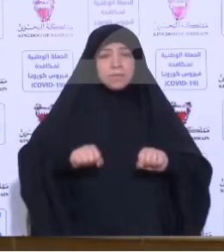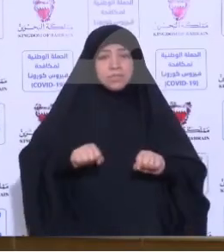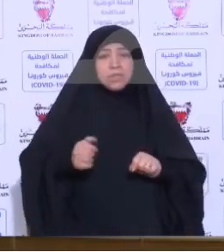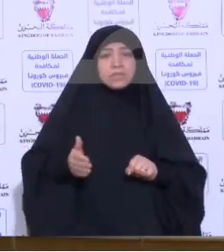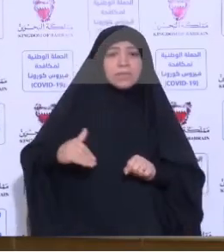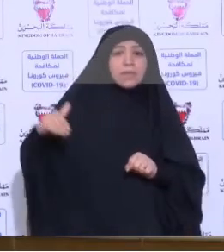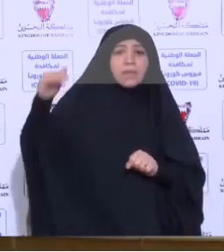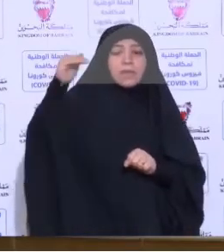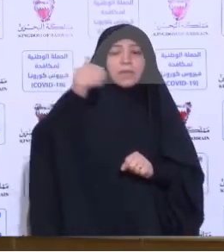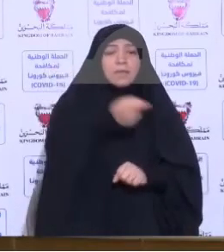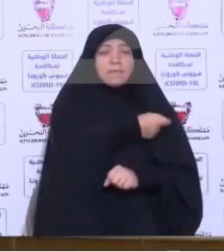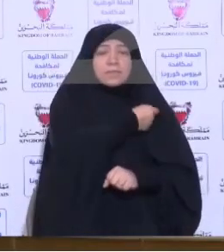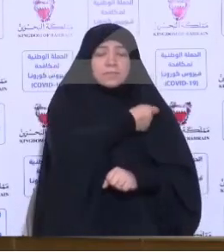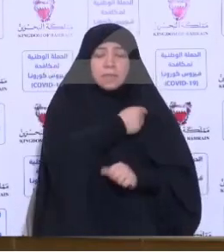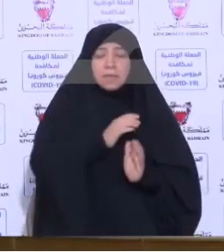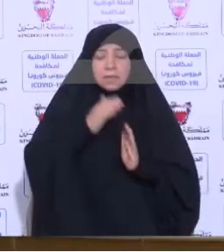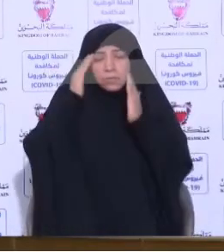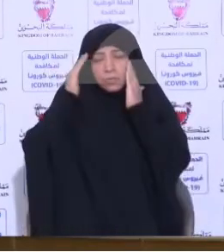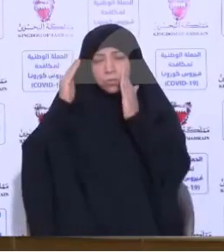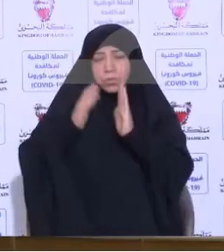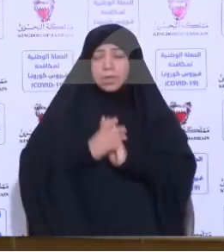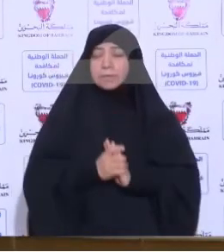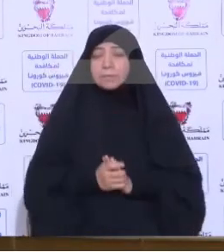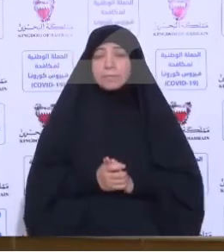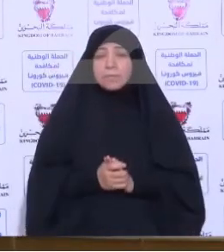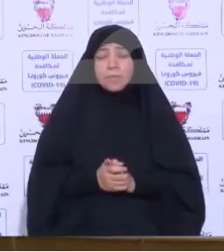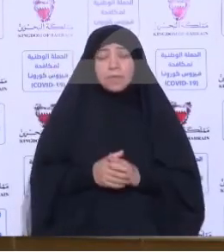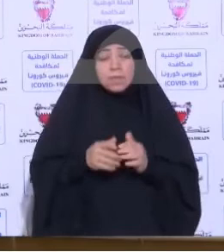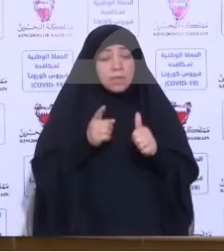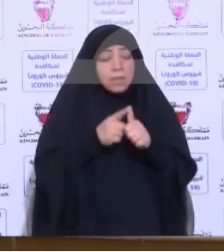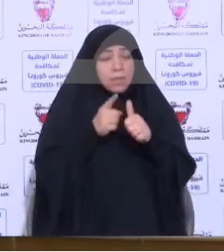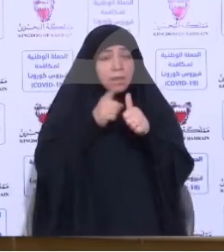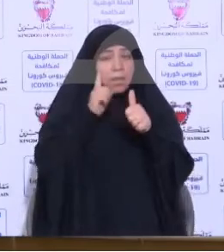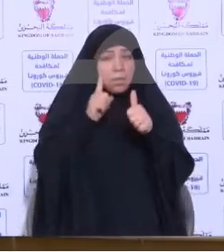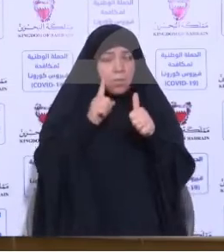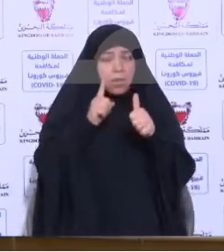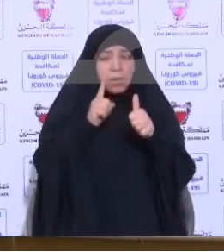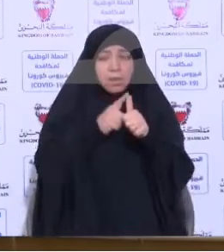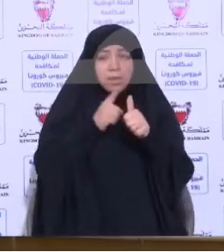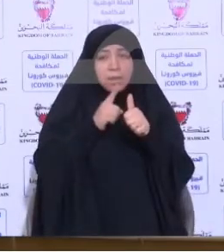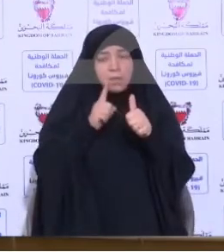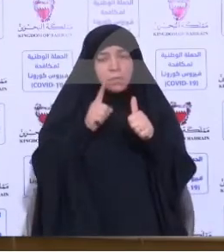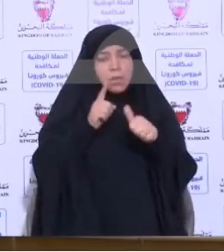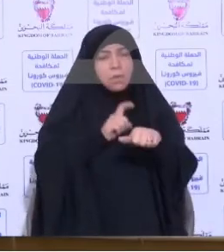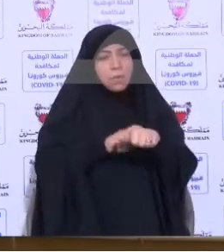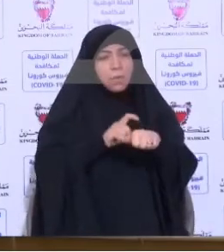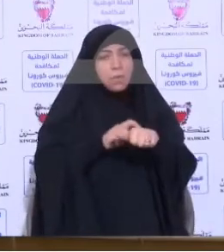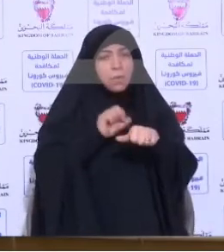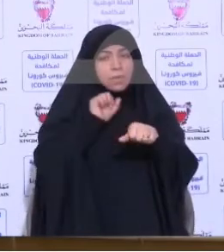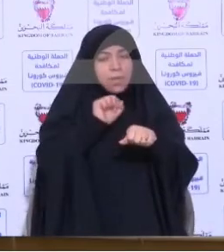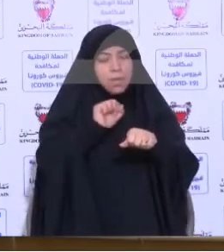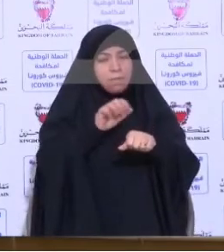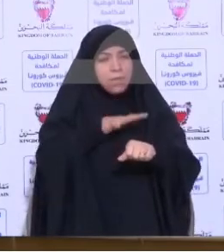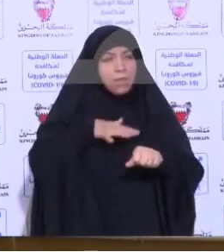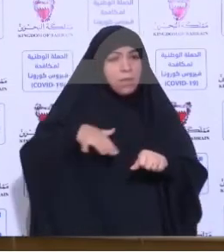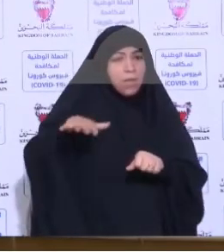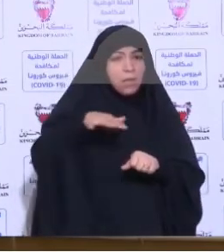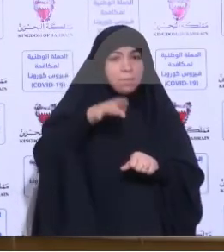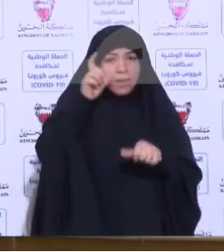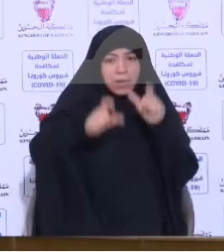ننتقل إلى المؤشرات. نبدأ بالمؤشر الأول وهو الوقت المستغرق لمضاعفة إجمالي